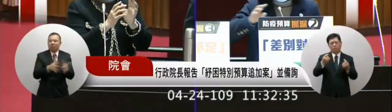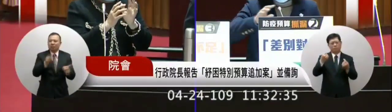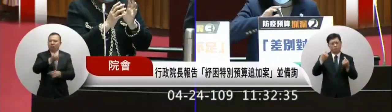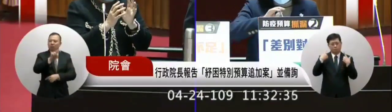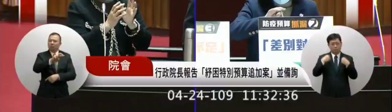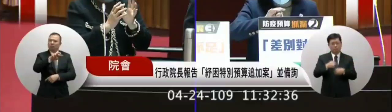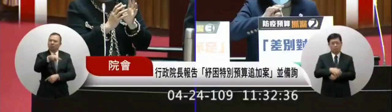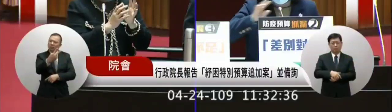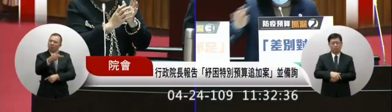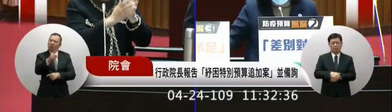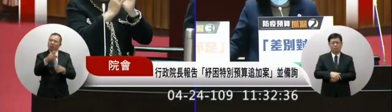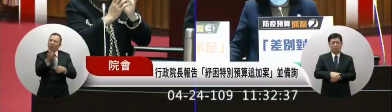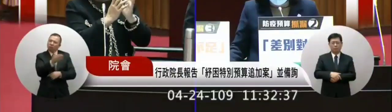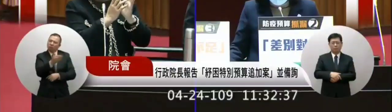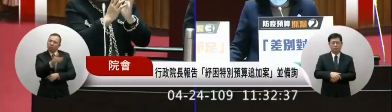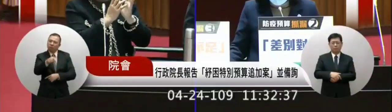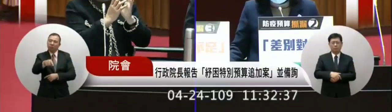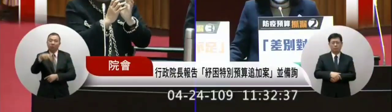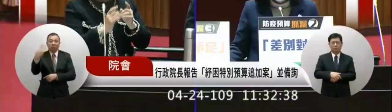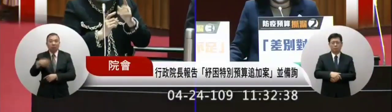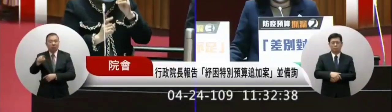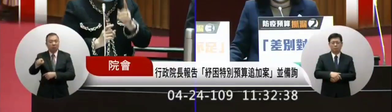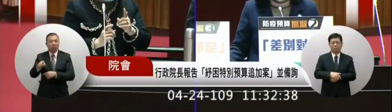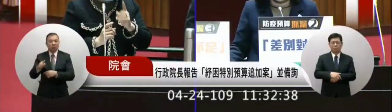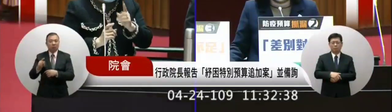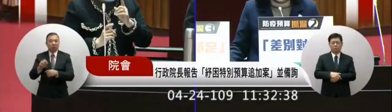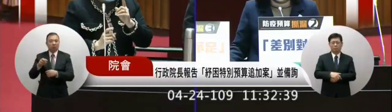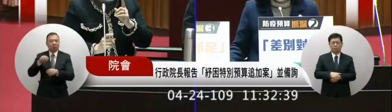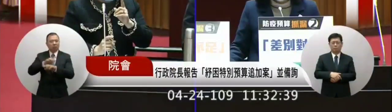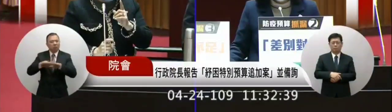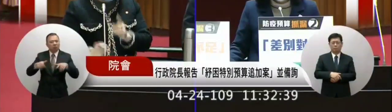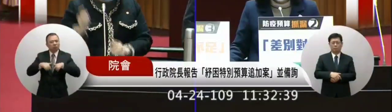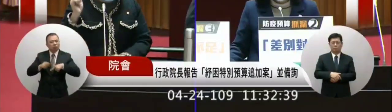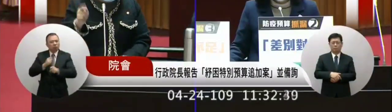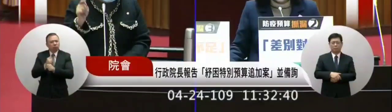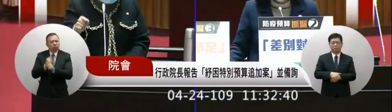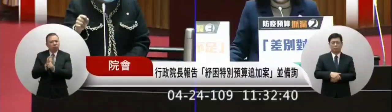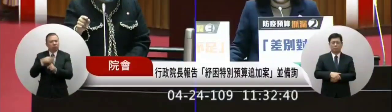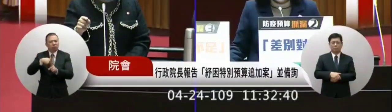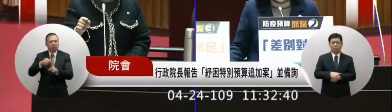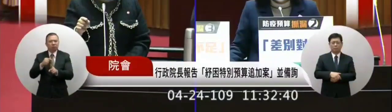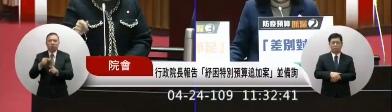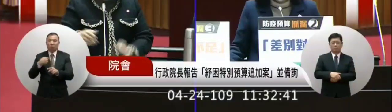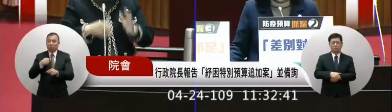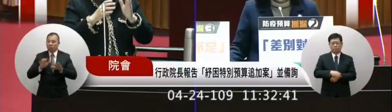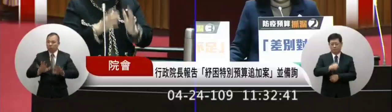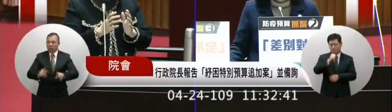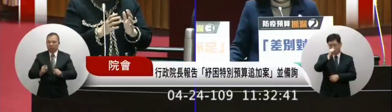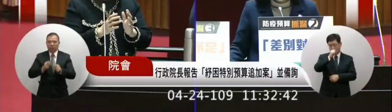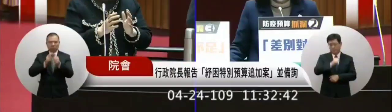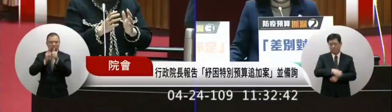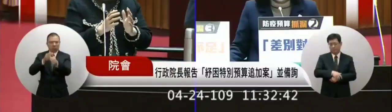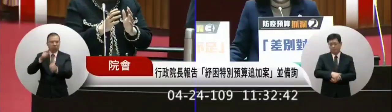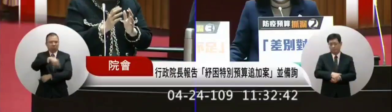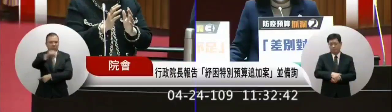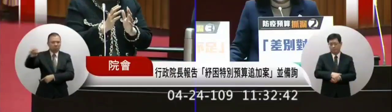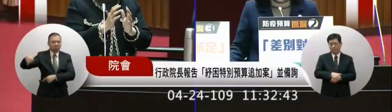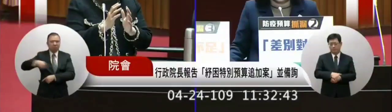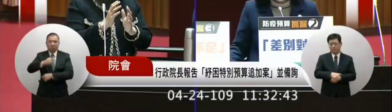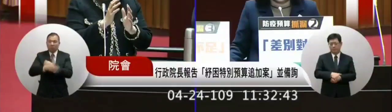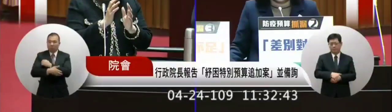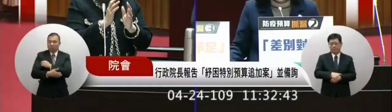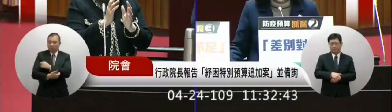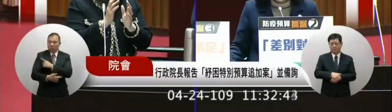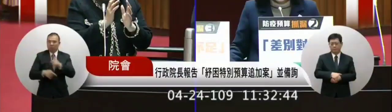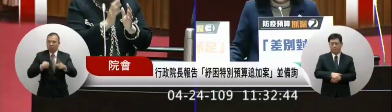是在3月中旬又开始急剧上升，所以我现在都要求同仁啊主动。 好。 我一接到减